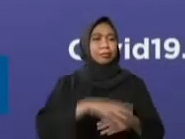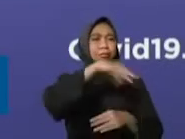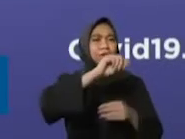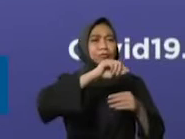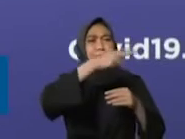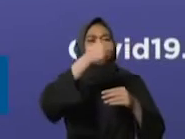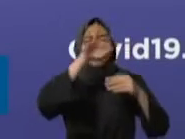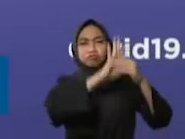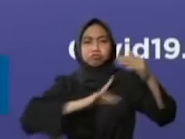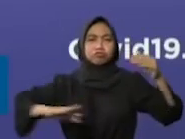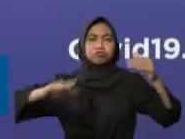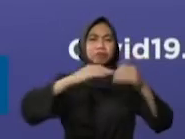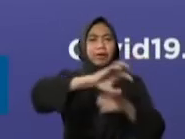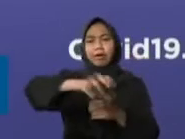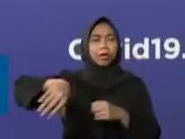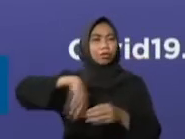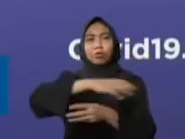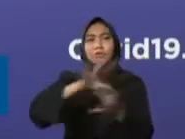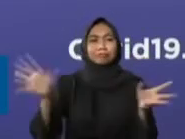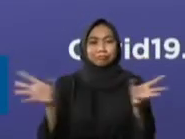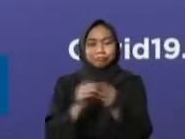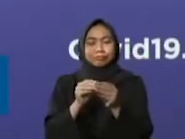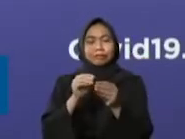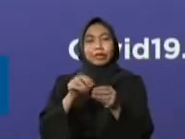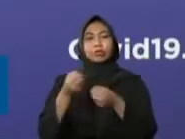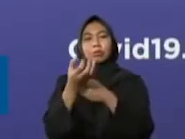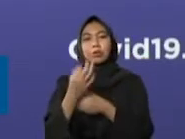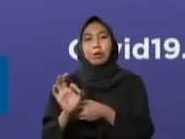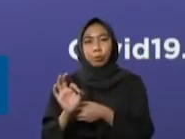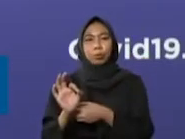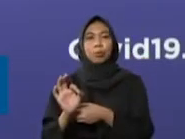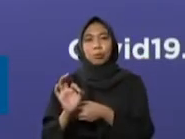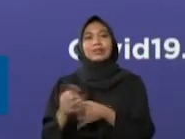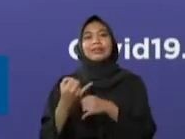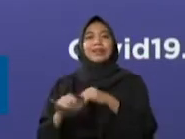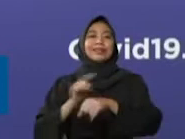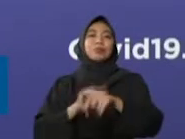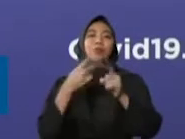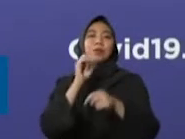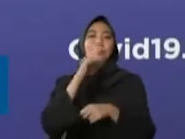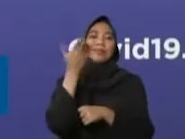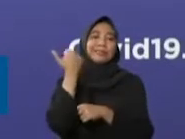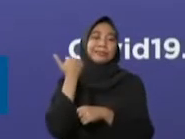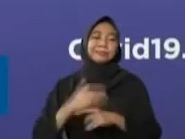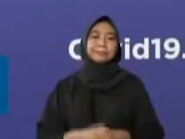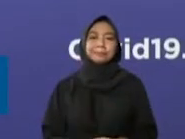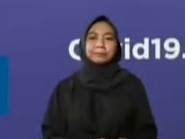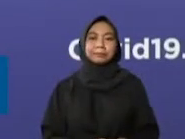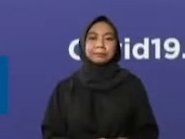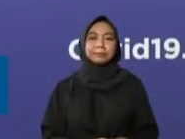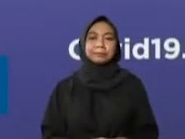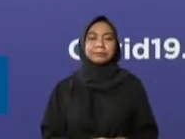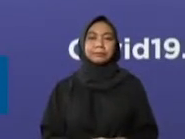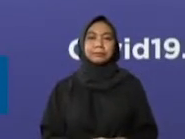daerah yang datanya kita update pada pukul 12.00 WIB saudara-saudara